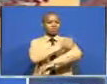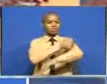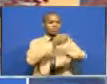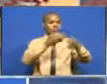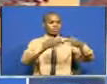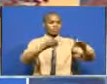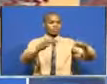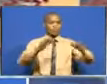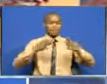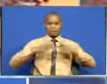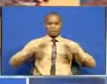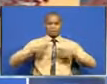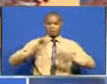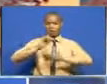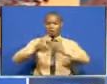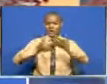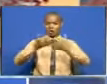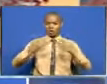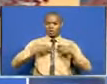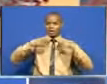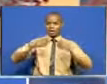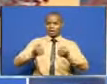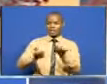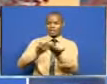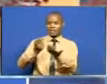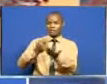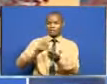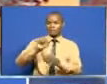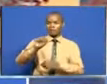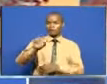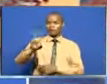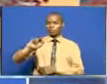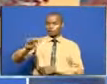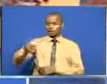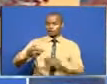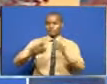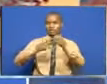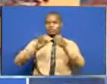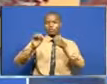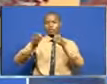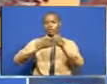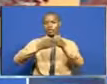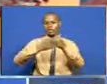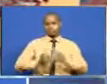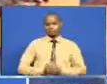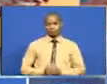waliopona kufikia sasa kutokana na ugonjwa huo ni 52,709.